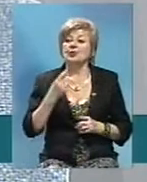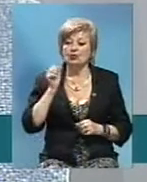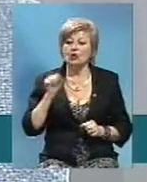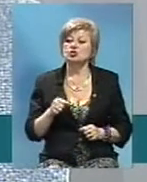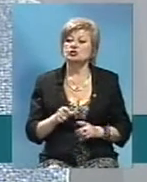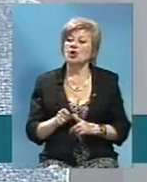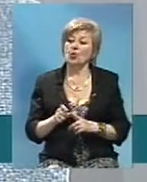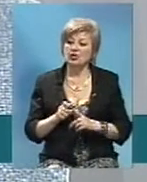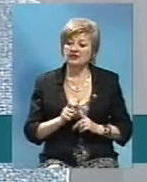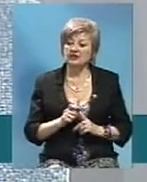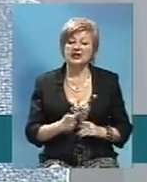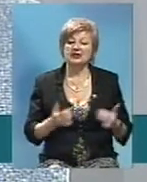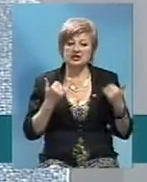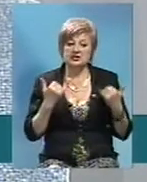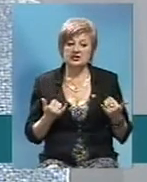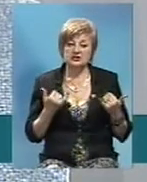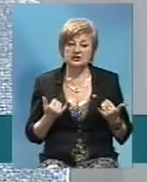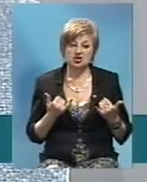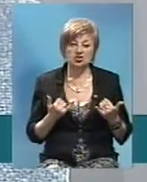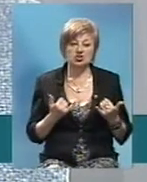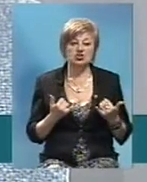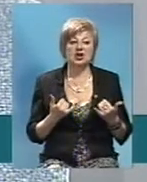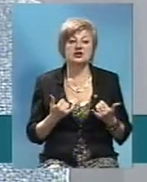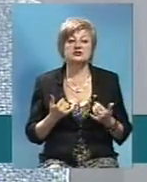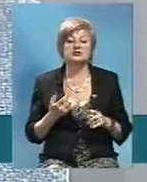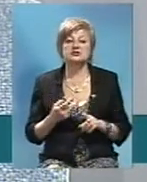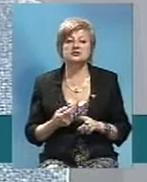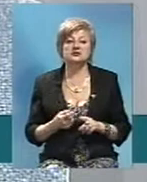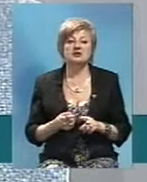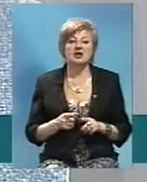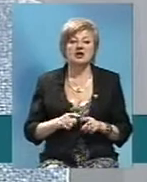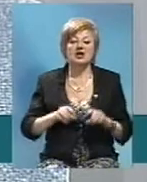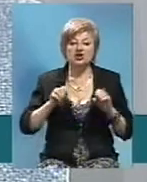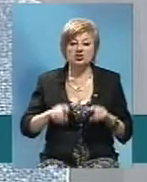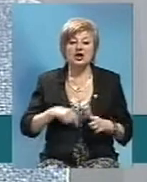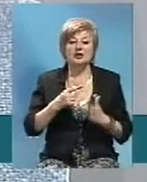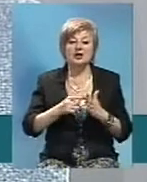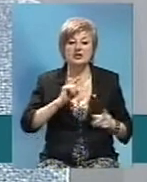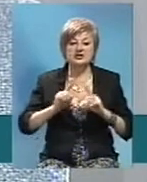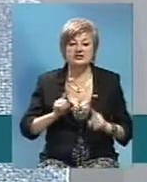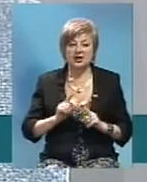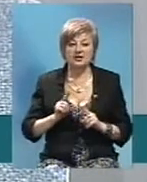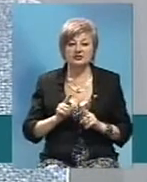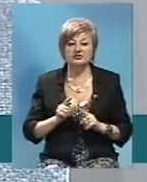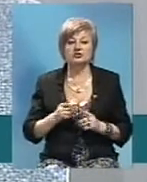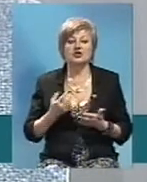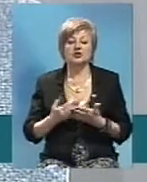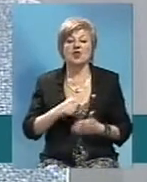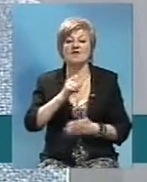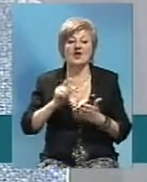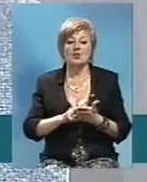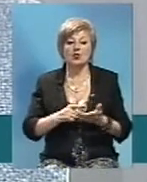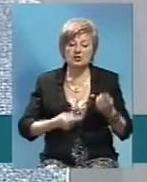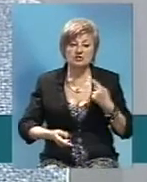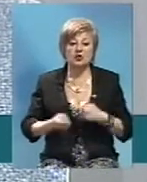можна. Зараз з лютого місяця це можуть ухвалювати міські ради, але тричі повертали це питання, тому що